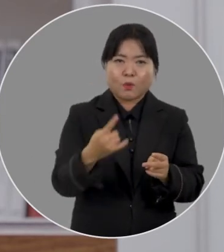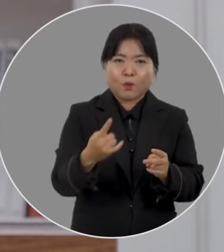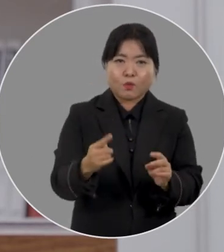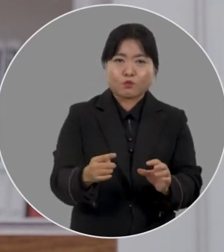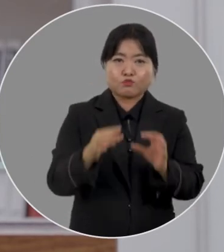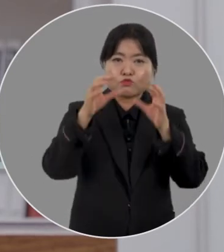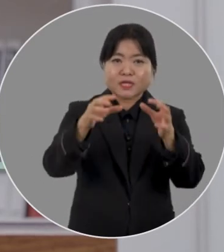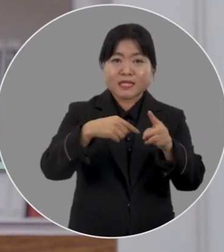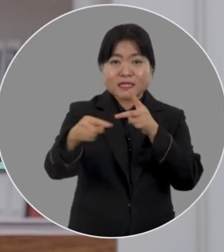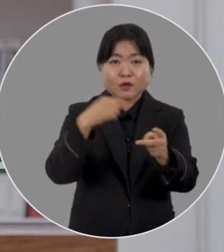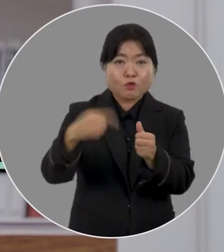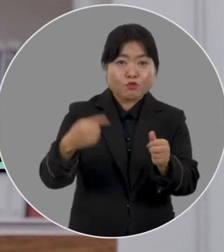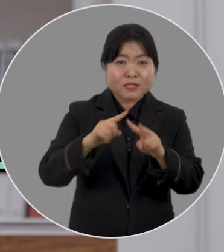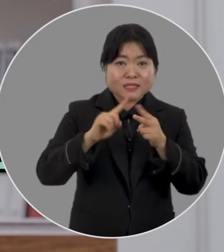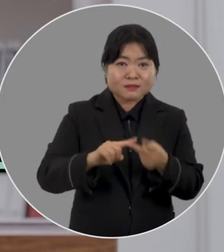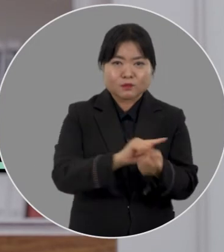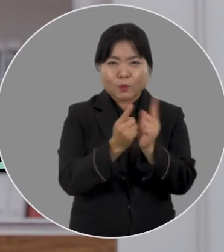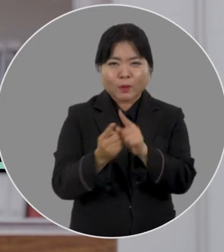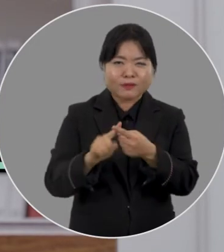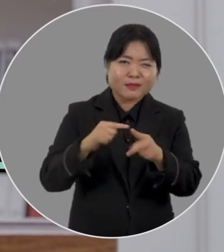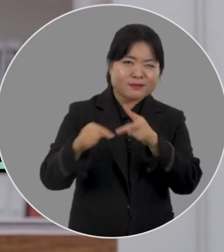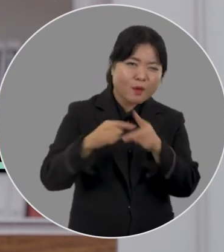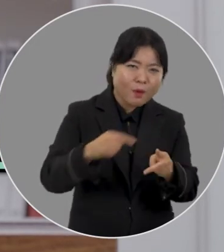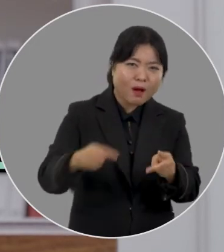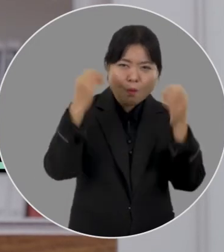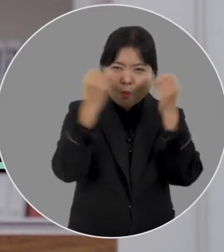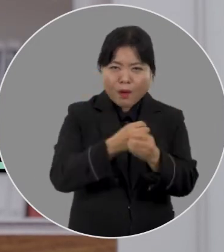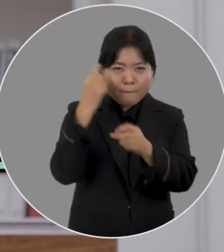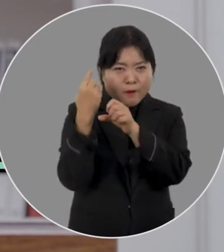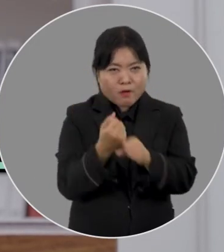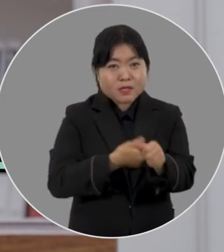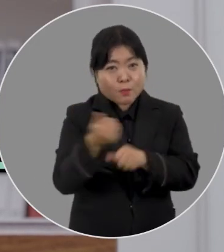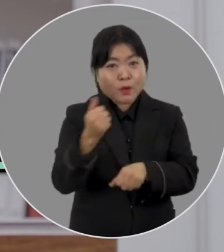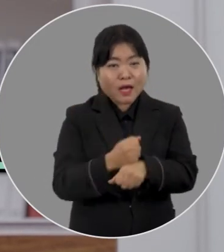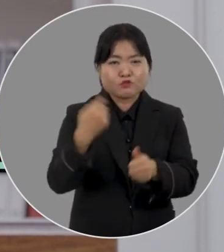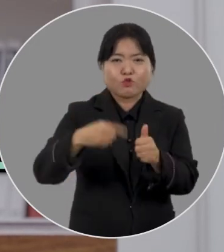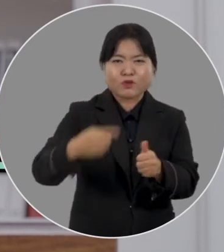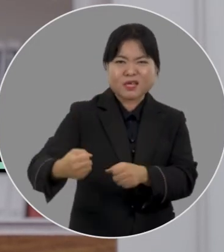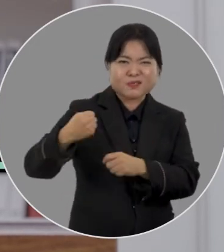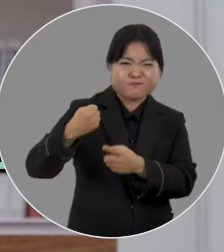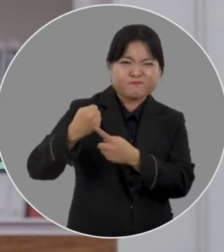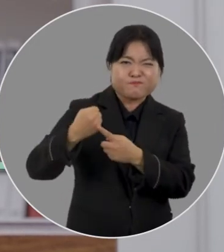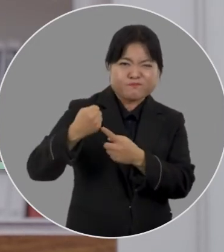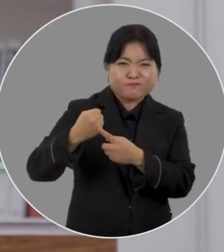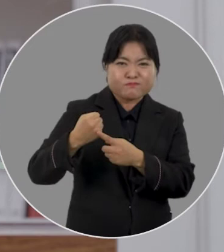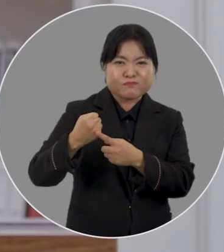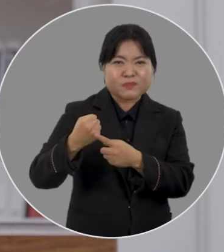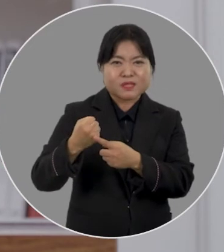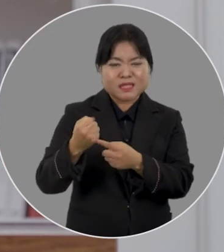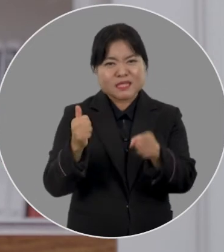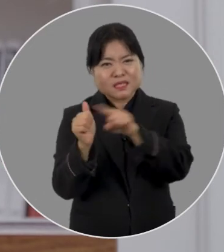교육이든 정말 서로에 대한 오해와 편견을 극복해 나가는 교육의 힘에 좀 기대하지 않을까. 그리고